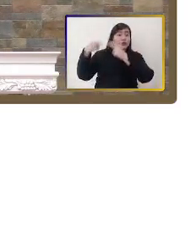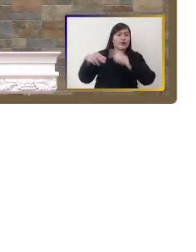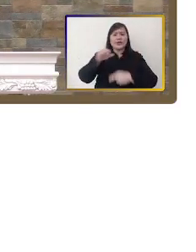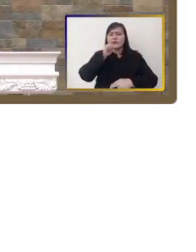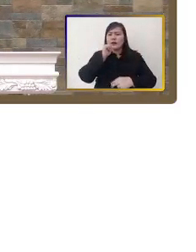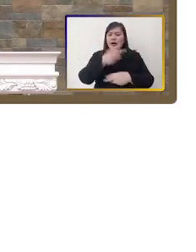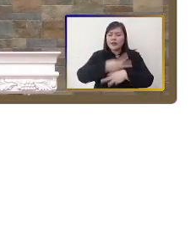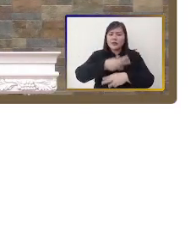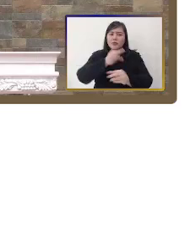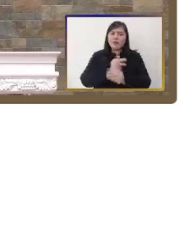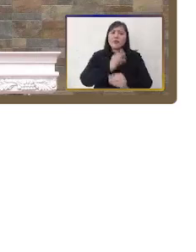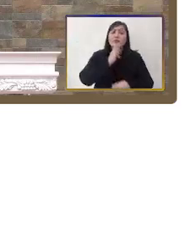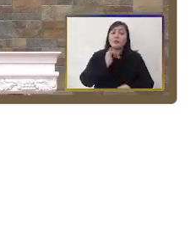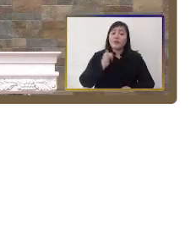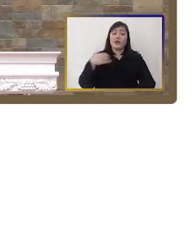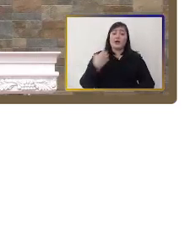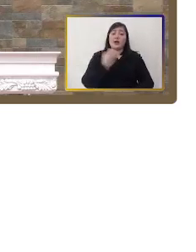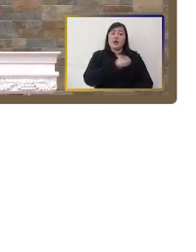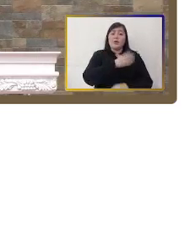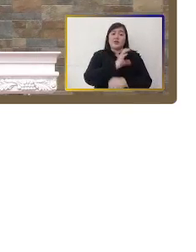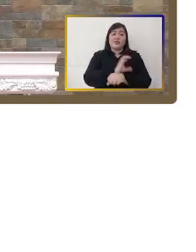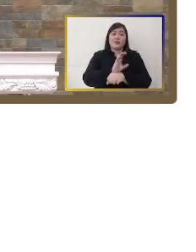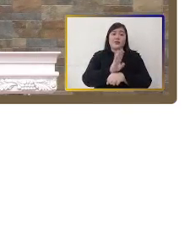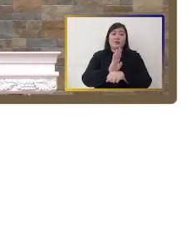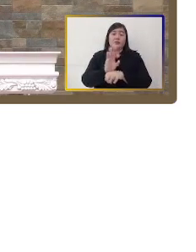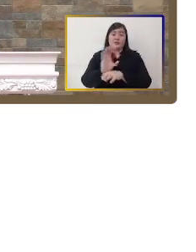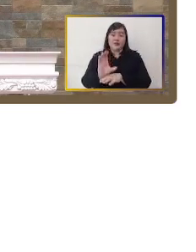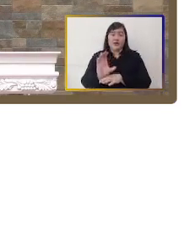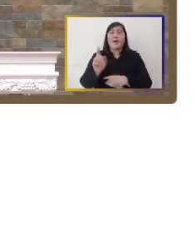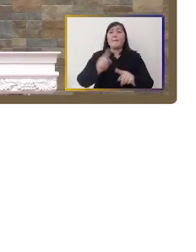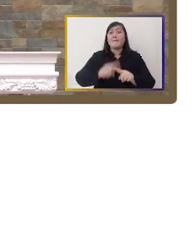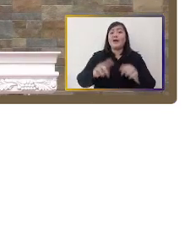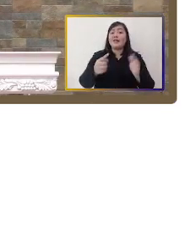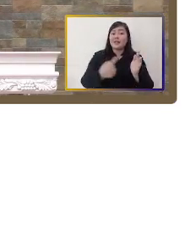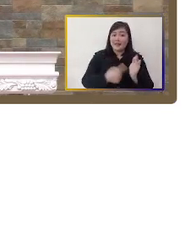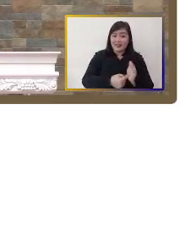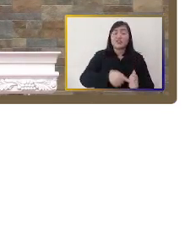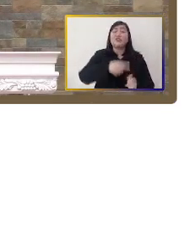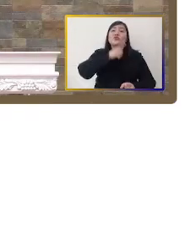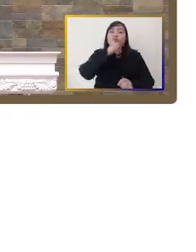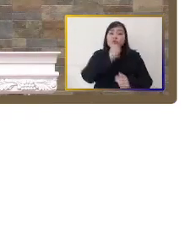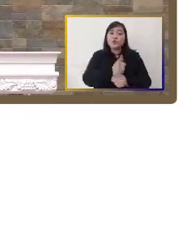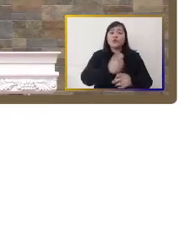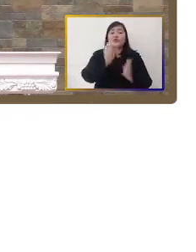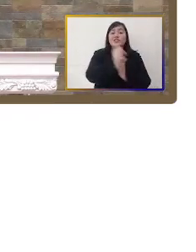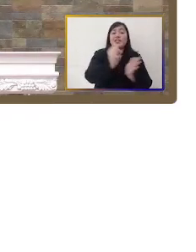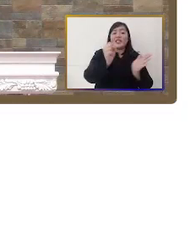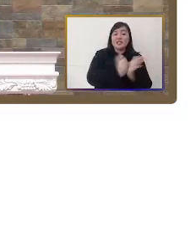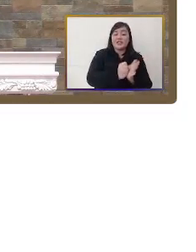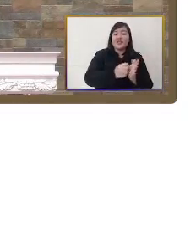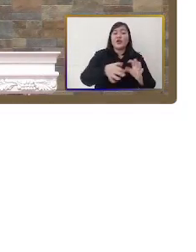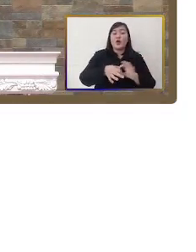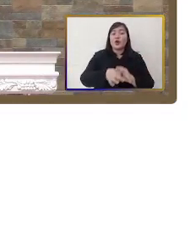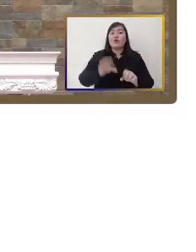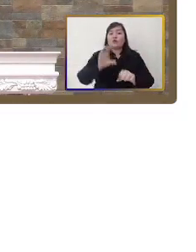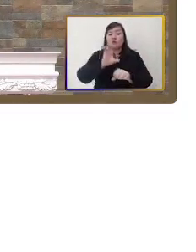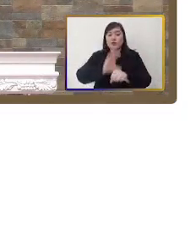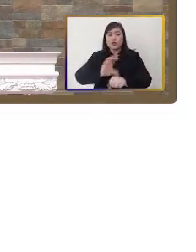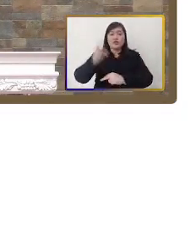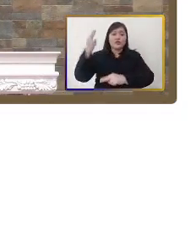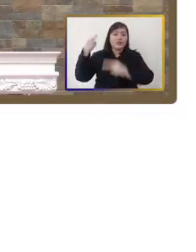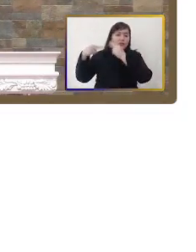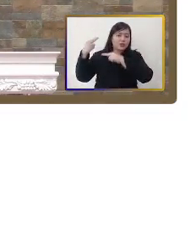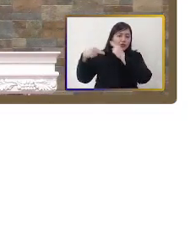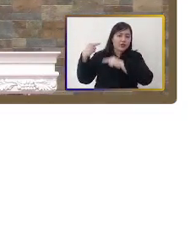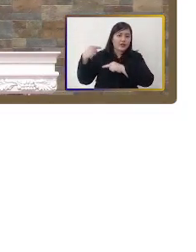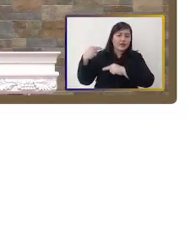outline of church history. Baka para sabihin ng iba, ay bias tayo. No, hindi po. Yan po ay